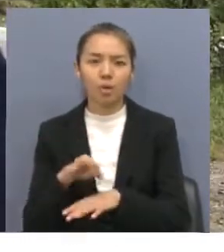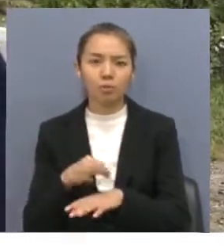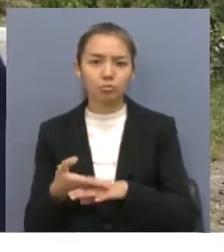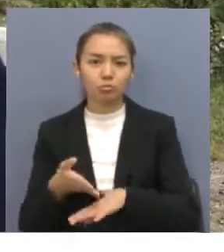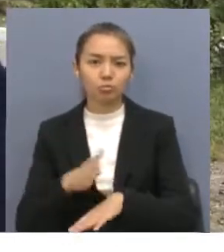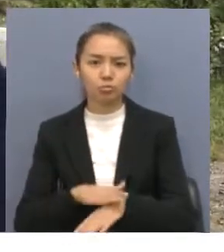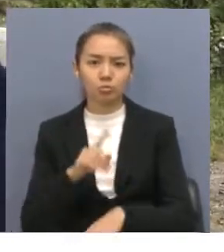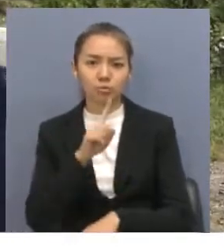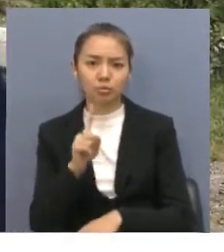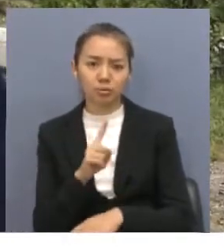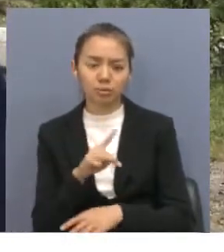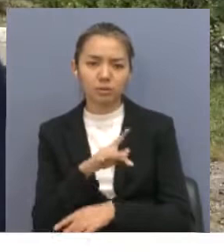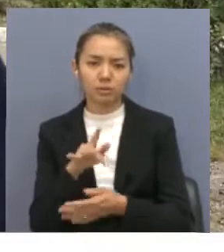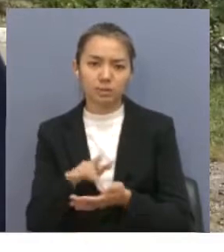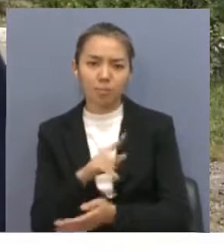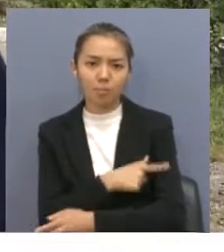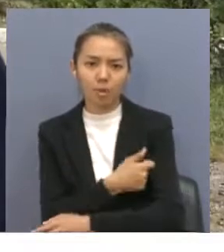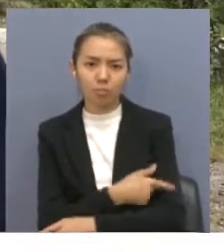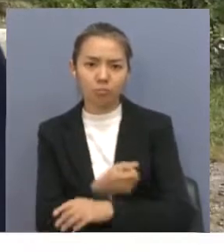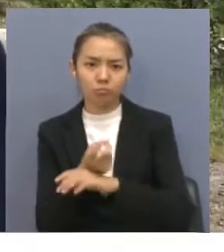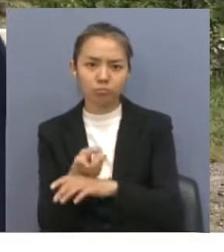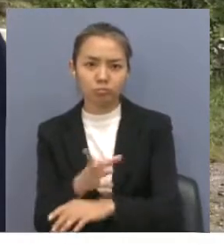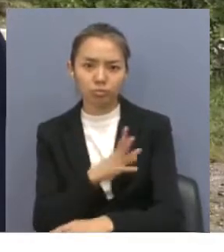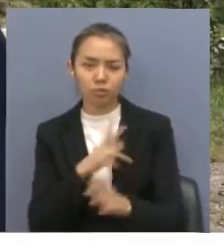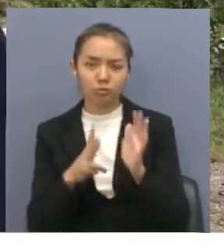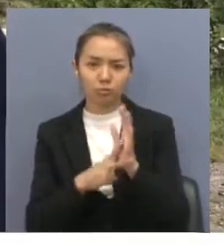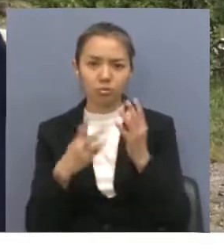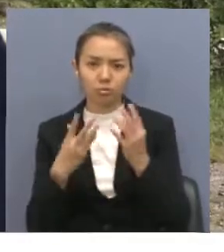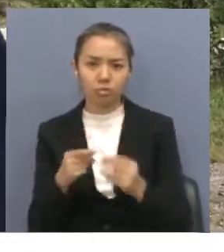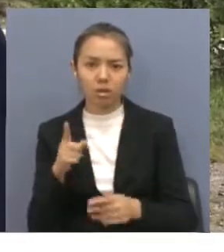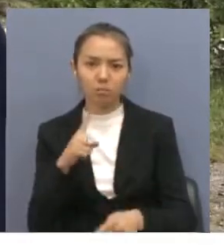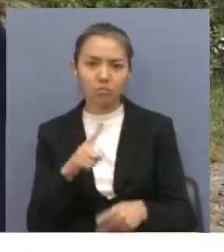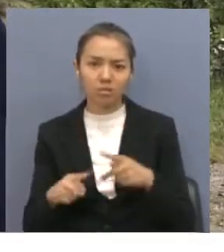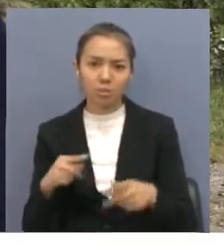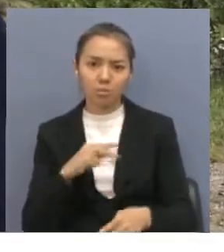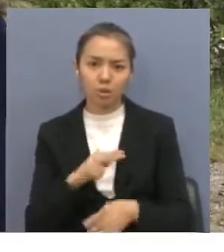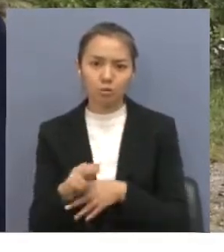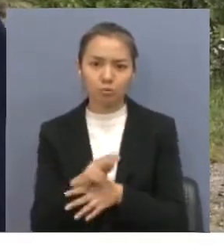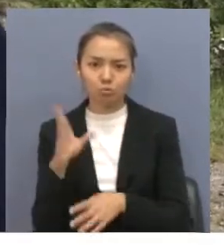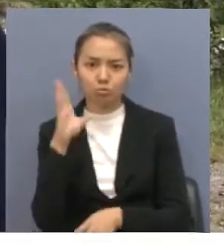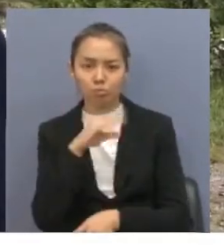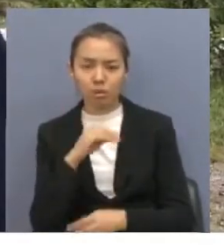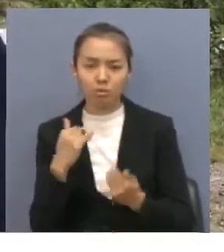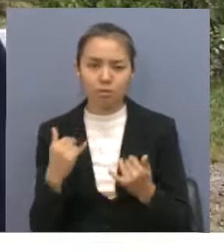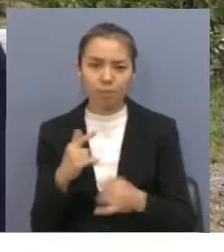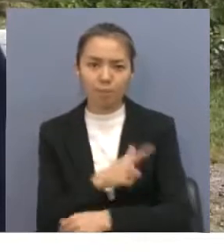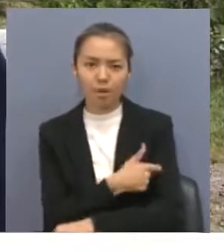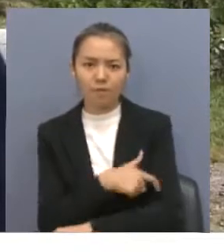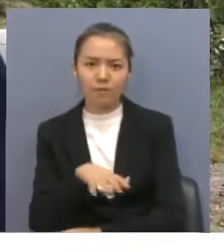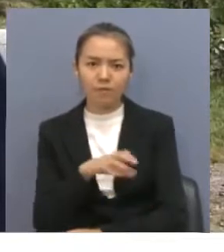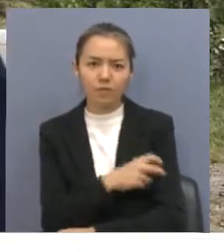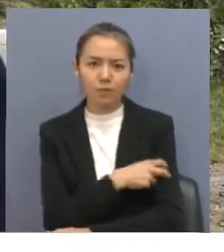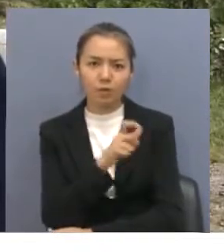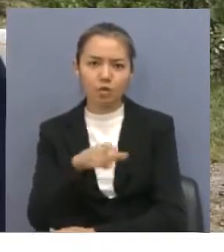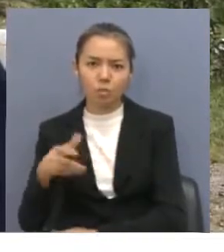Зеренді ауданындағы провизорлық орталыққа түстім. Не бәрі 8 күн ішінде олар мені аяққа тік тұрғызды. Аудандық ауруханадағы барлық дәрігерлерге